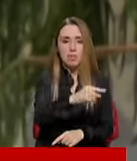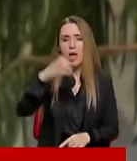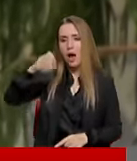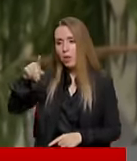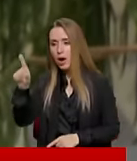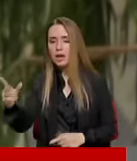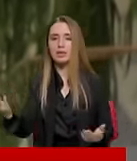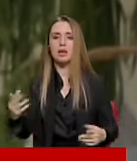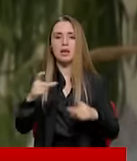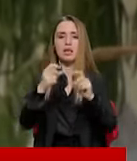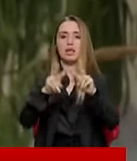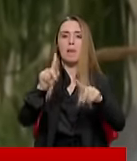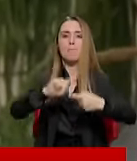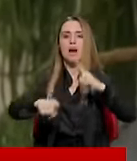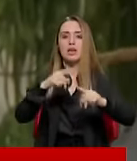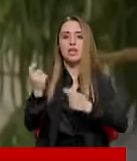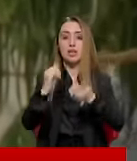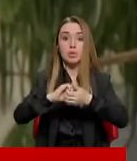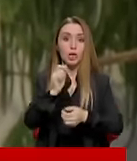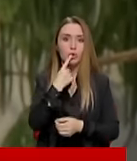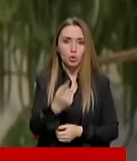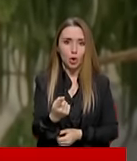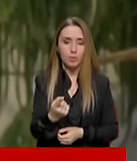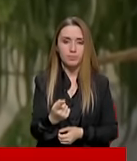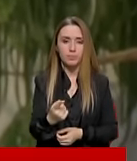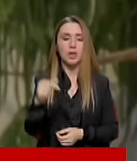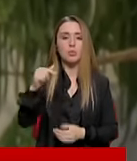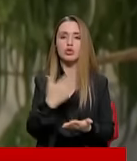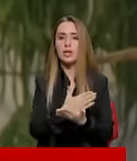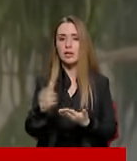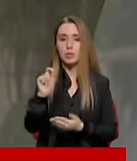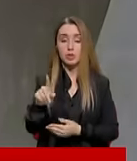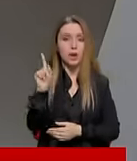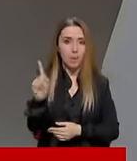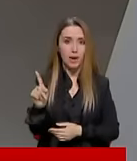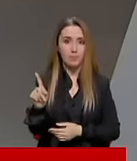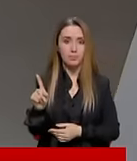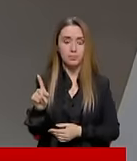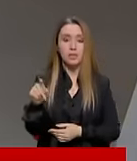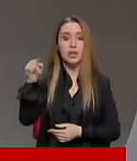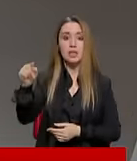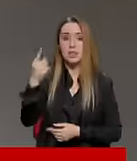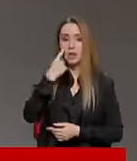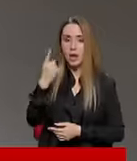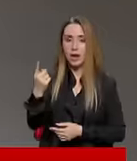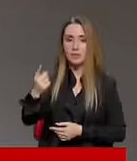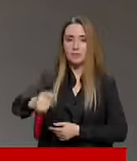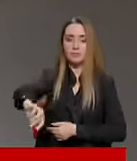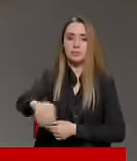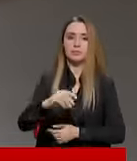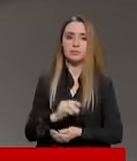AK Parti'nin de den Parti ile işbirliği içinde olduğunu söylüyor buradan devam edeceğim yalnız Eee size yönelik